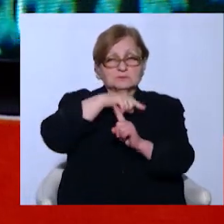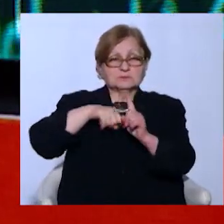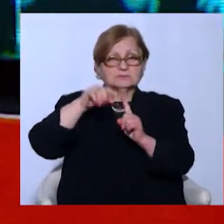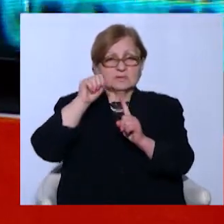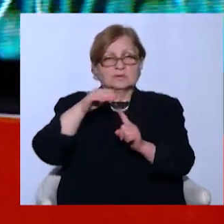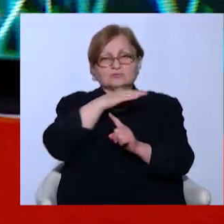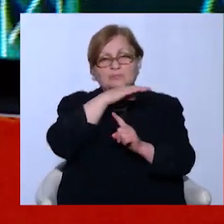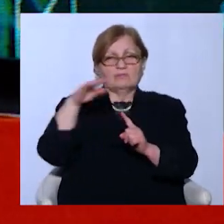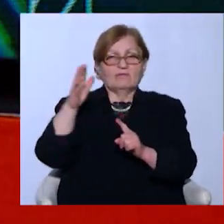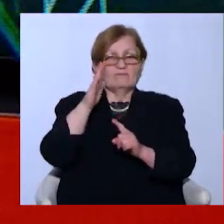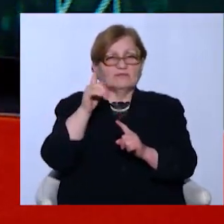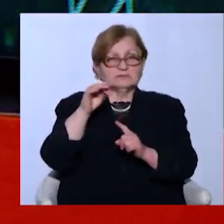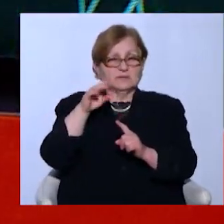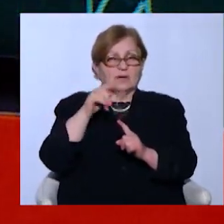ვერტიკალურად.